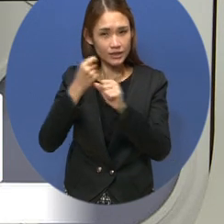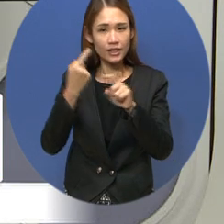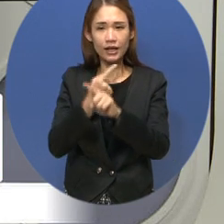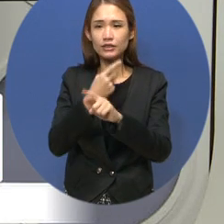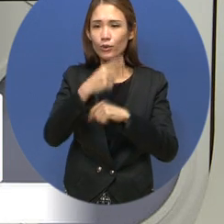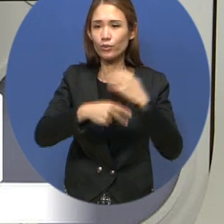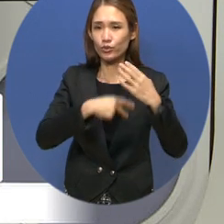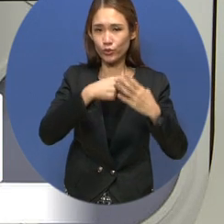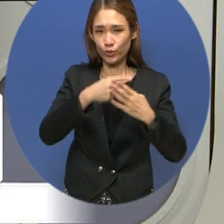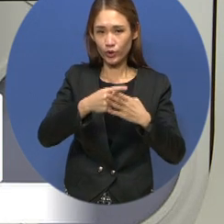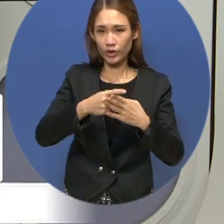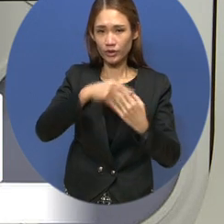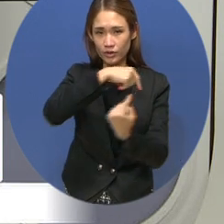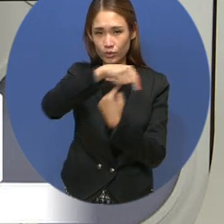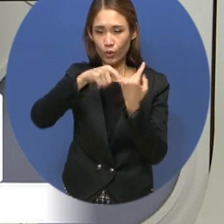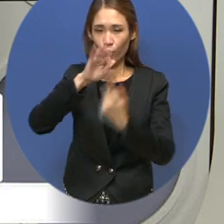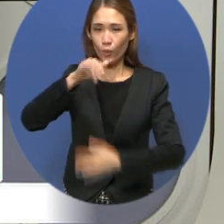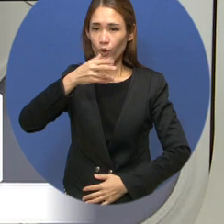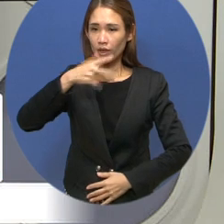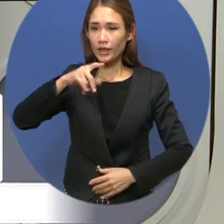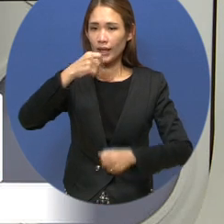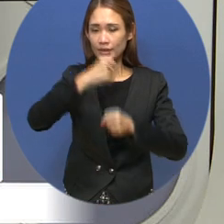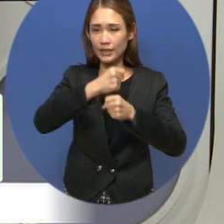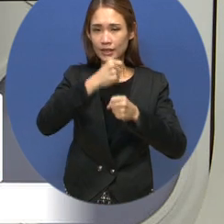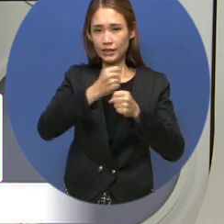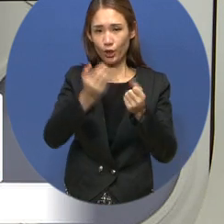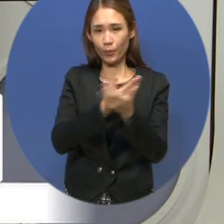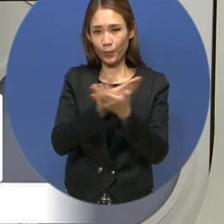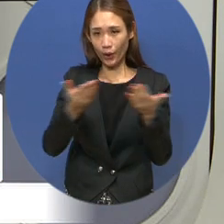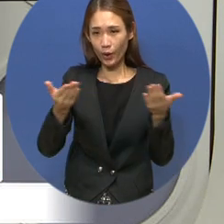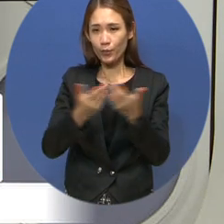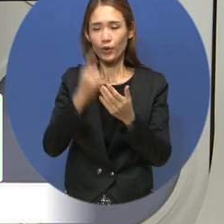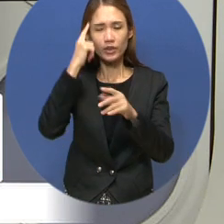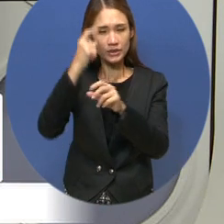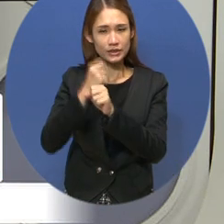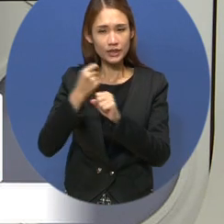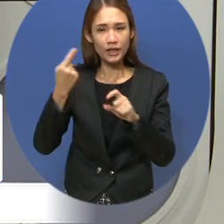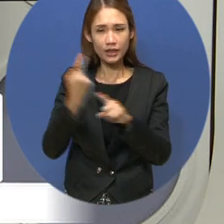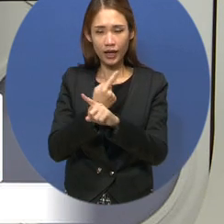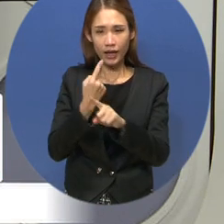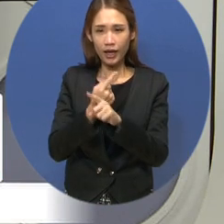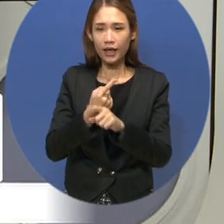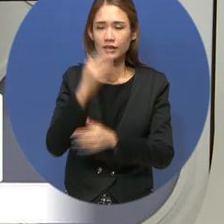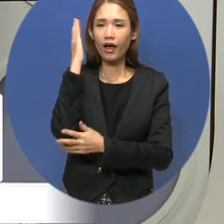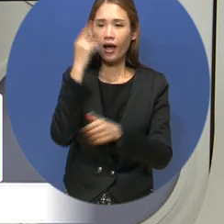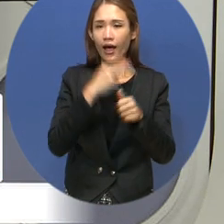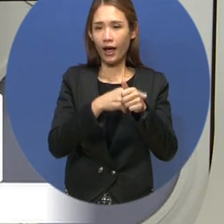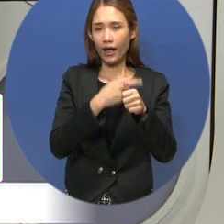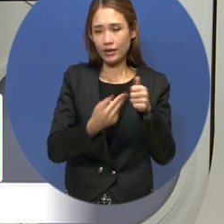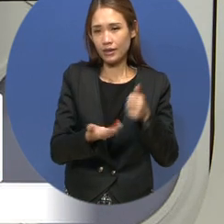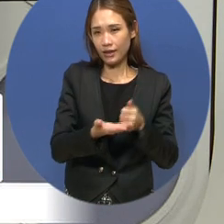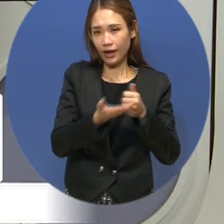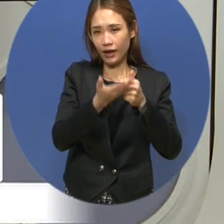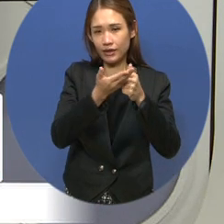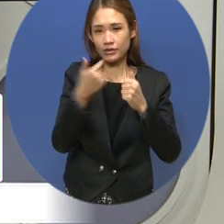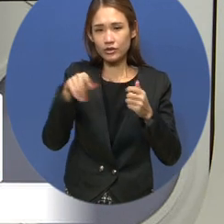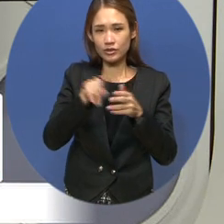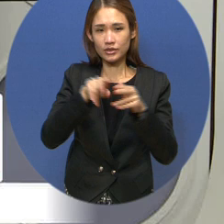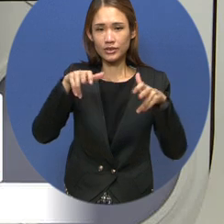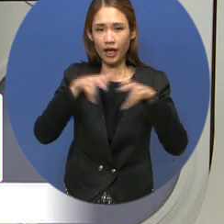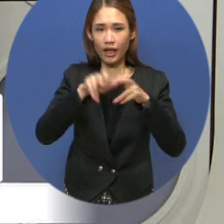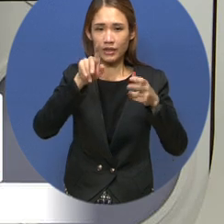인식 개선 콘텐츠 제작 배포 인식 개선 강사 양성 등에 사용될 장애에 대한 이해와